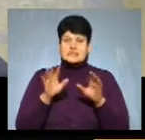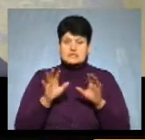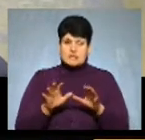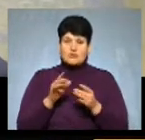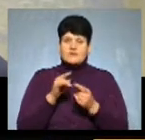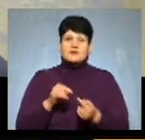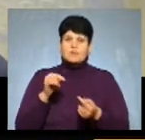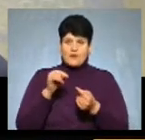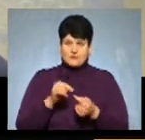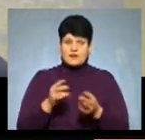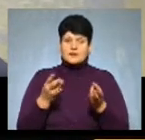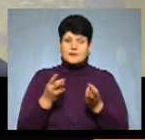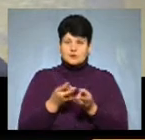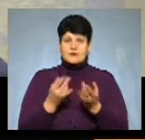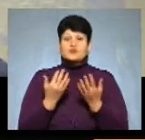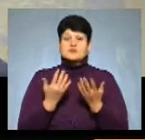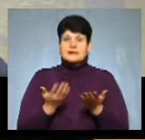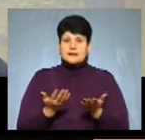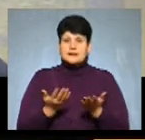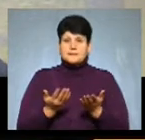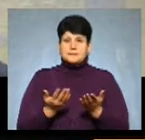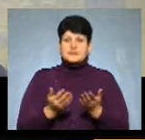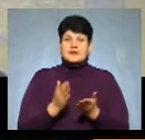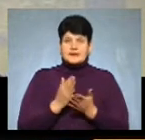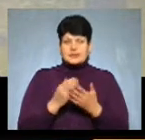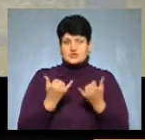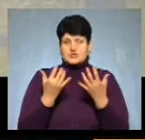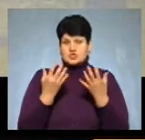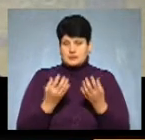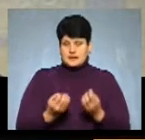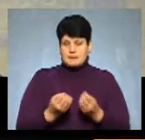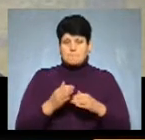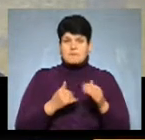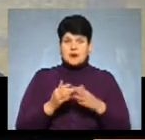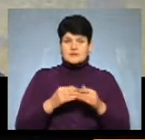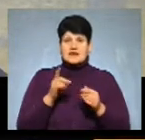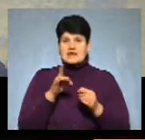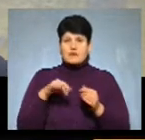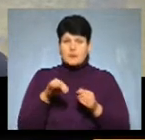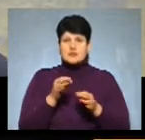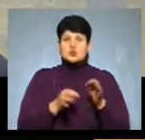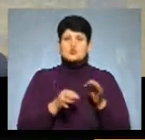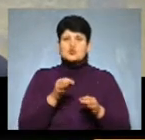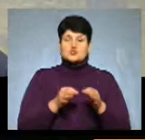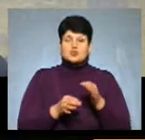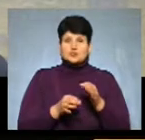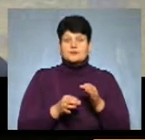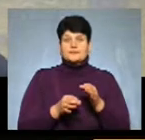закон, він десь відповідає на потребу, оскільки є на сьогоднішній день практика Європейського суду,